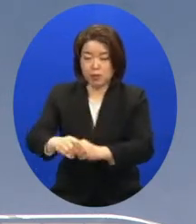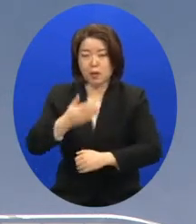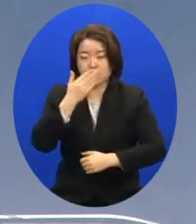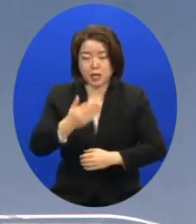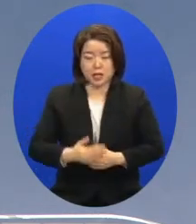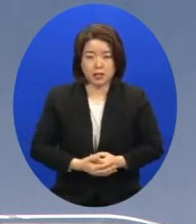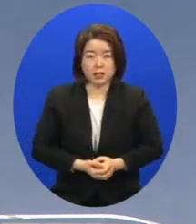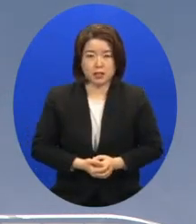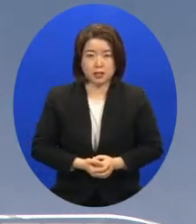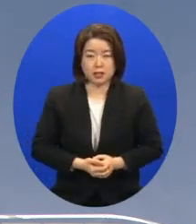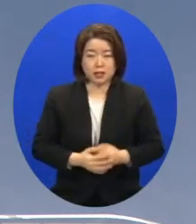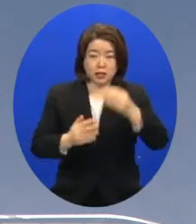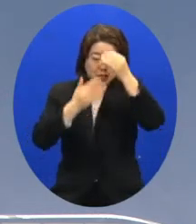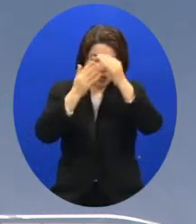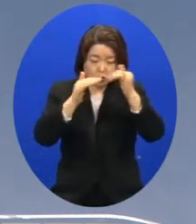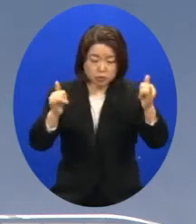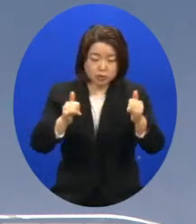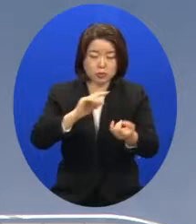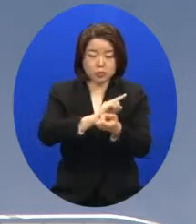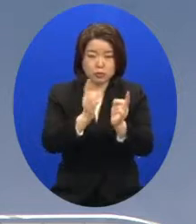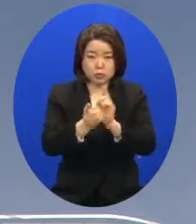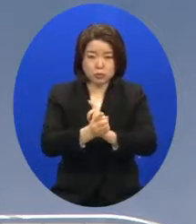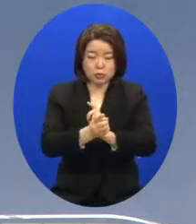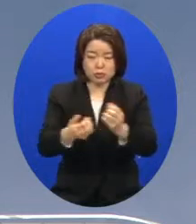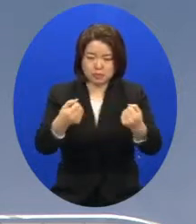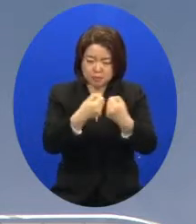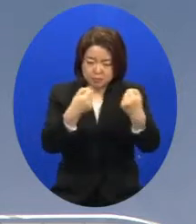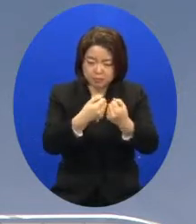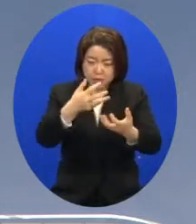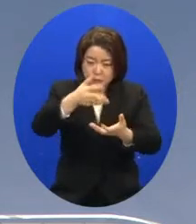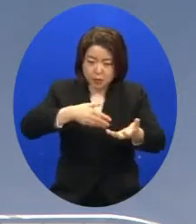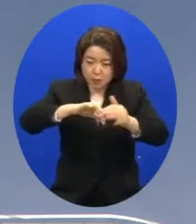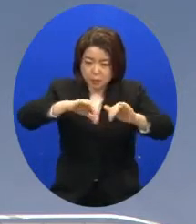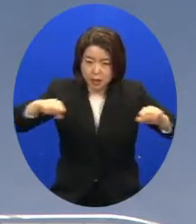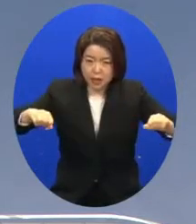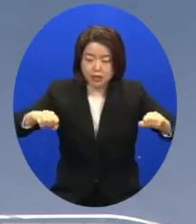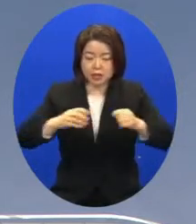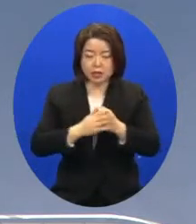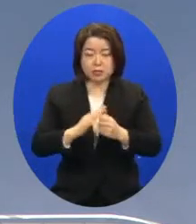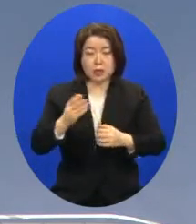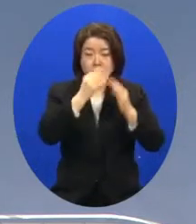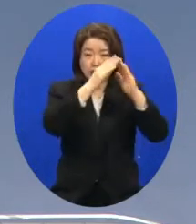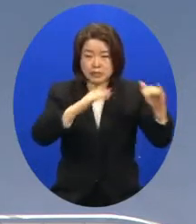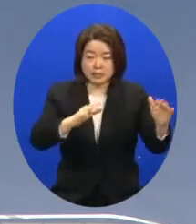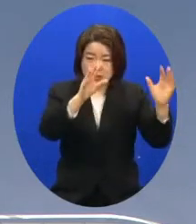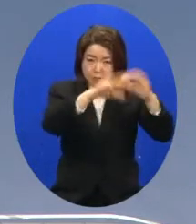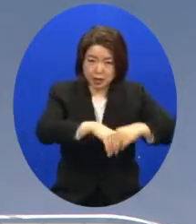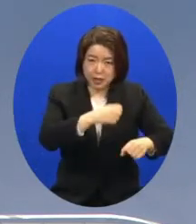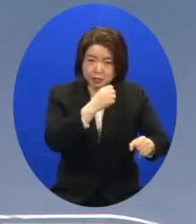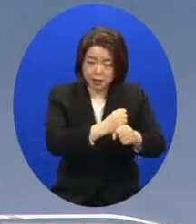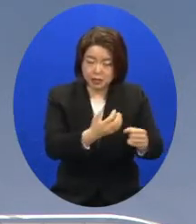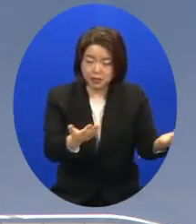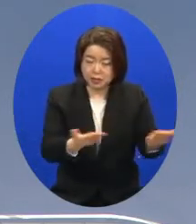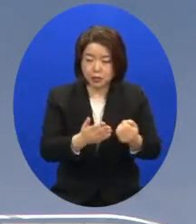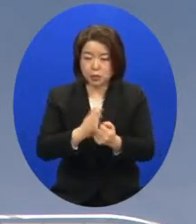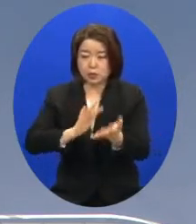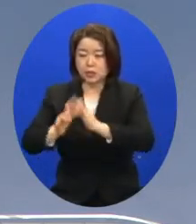성도들 길에 서로 싸우고 갈라지는 것이 하나님의 성전을 파괴하는 것이고 예수님의 몸을 찍는 겁니다